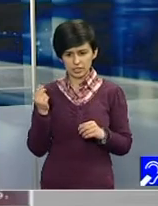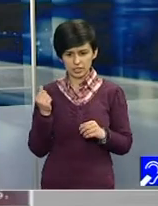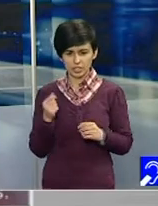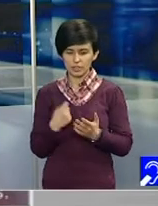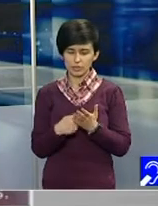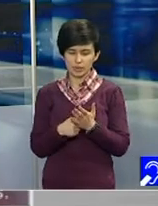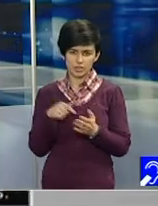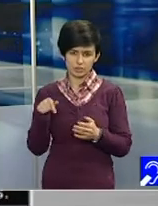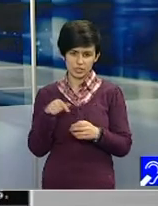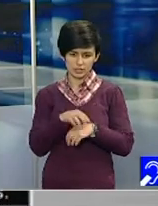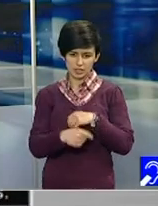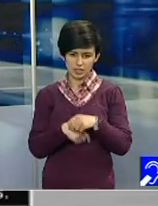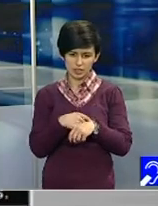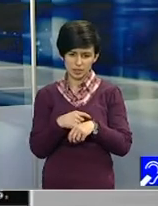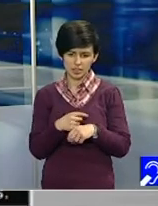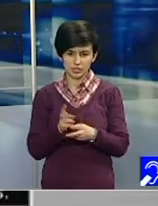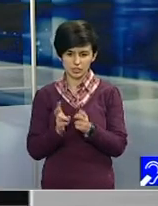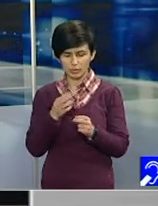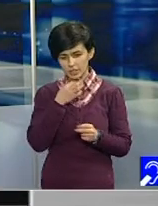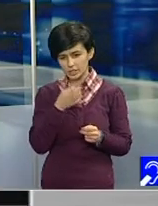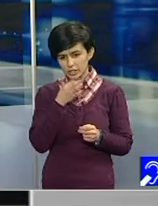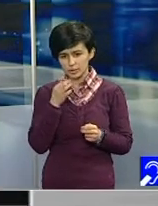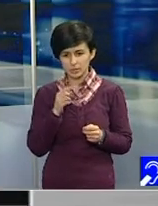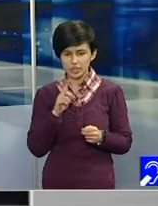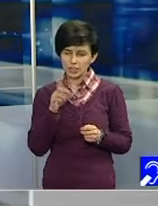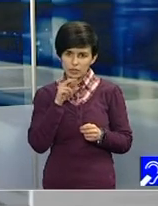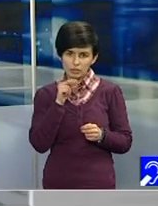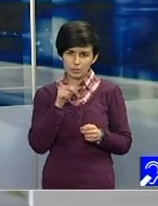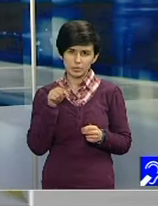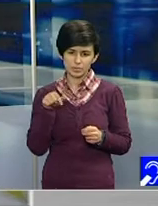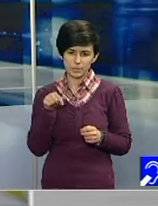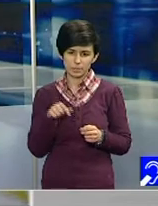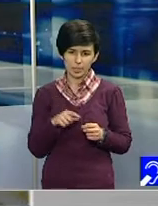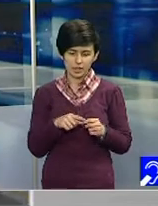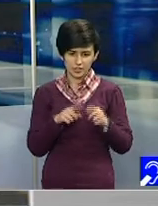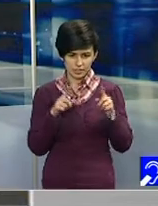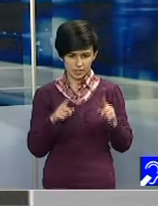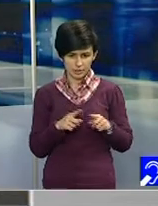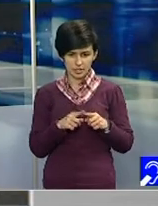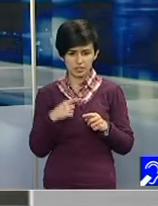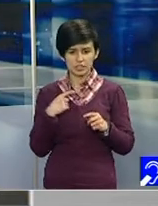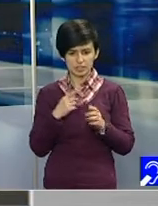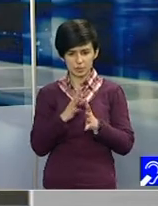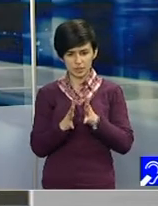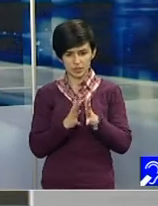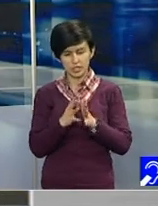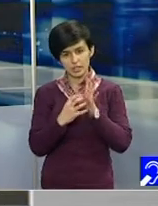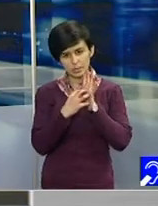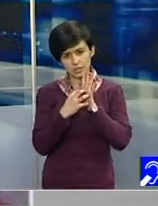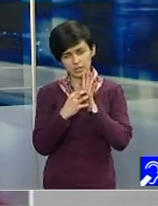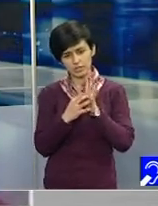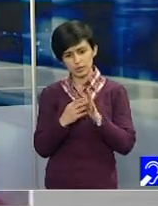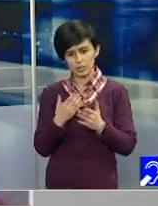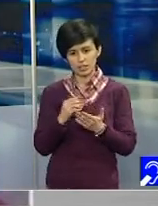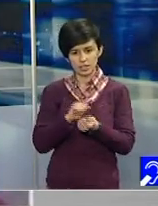și, exact cum spunea Oana puțin mai devreme, nu este vorba doar de acest batic în sine, ci de un simbol al luptei împotriva cancerului și al